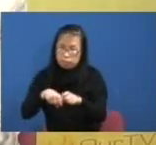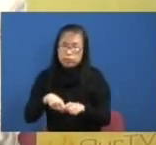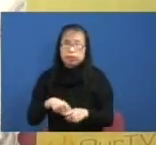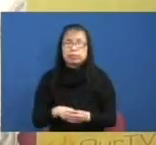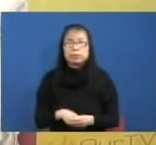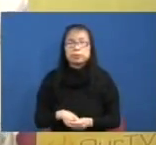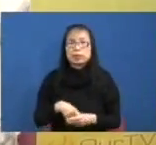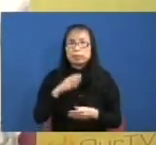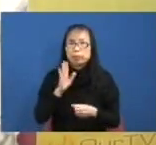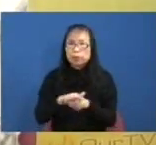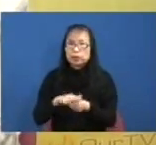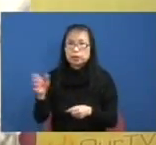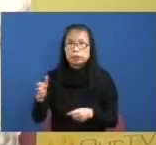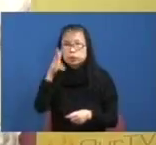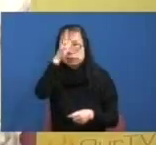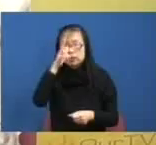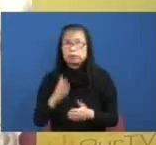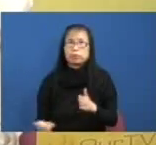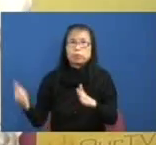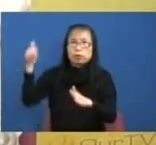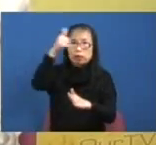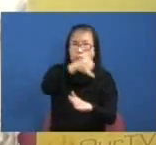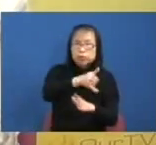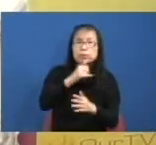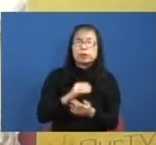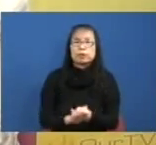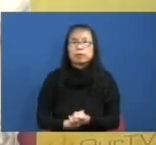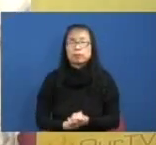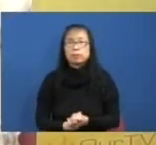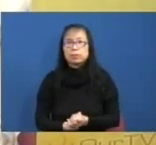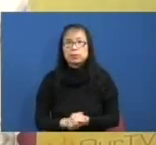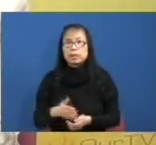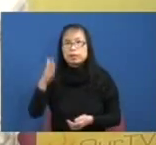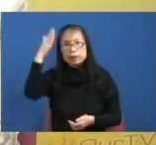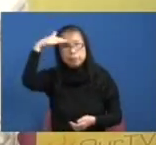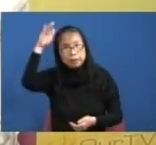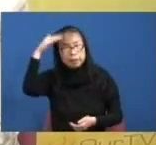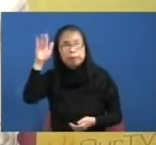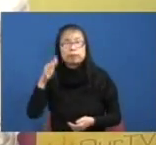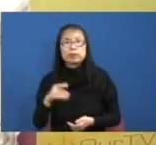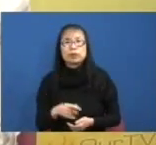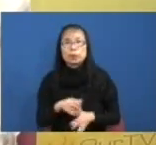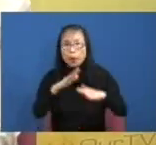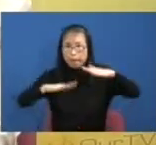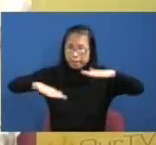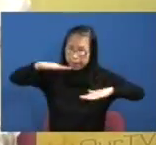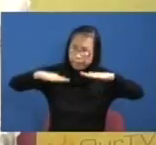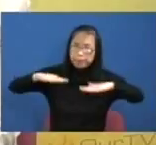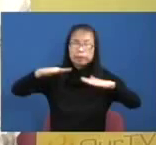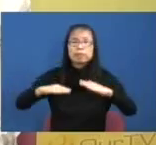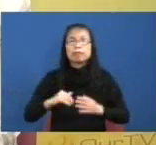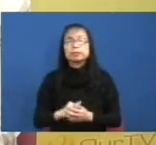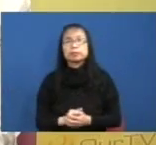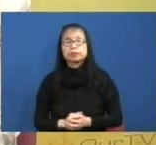得政府行跨咗呢，即係跨出呢步咧，係理解到點樣去平衡翻啲弱勢社群